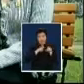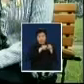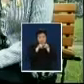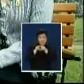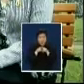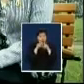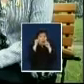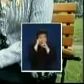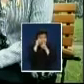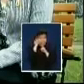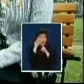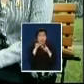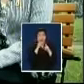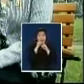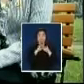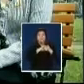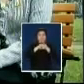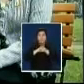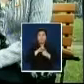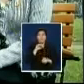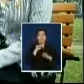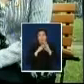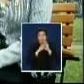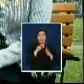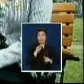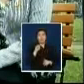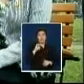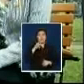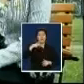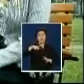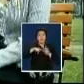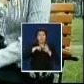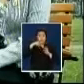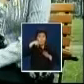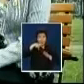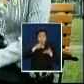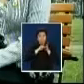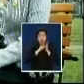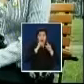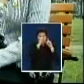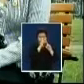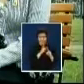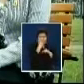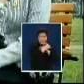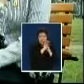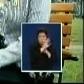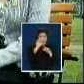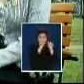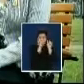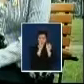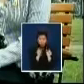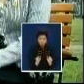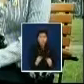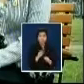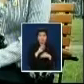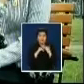งหมดนั่นก็คือคำว่าสันติภาพก็เท่ากับว่าสันติภาพเป็นสิ่งที่ทุกคนแสวงหาอย่างไรก็ตามก็คงจะต้องถ